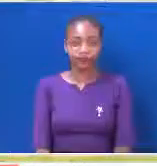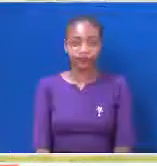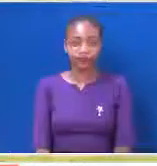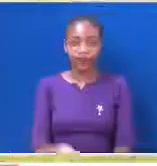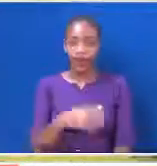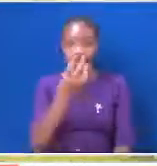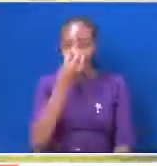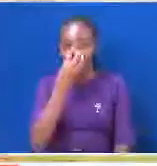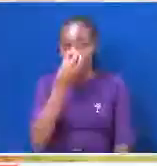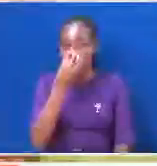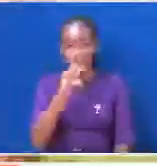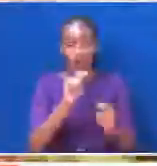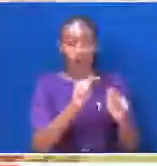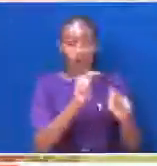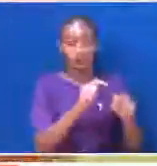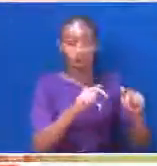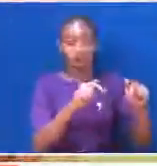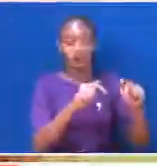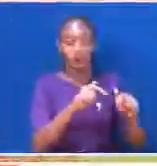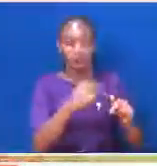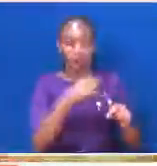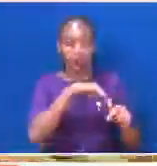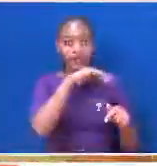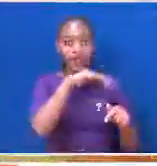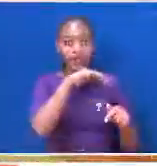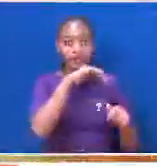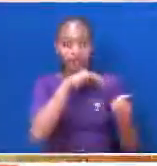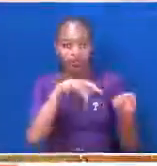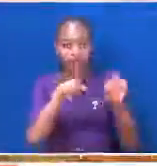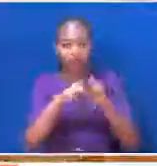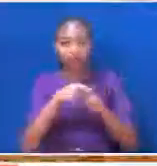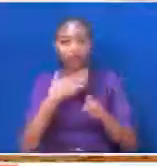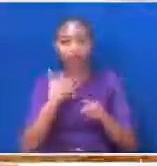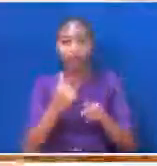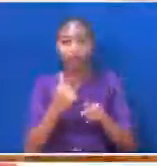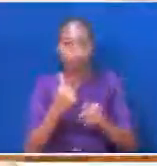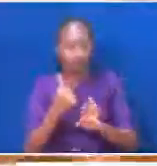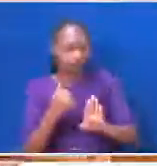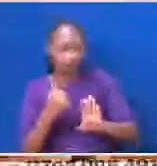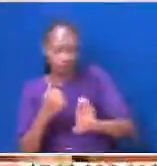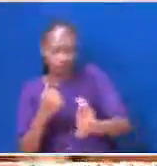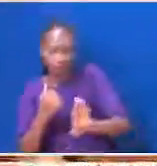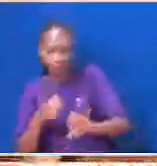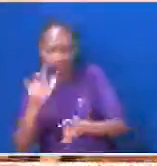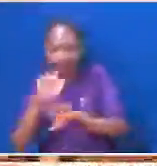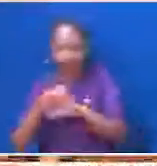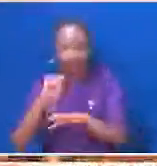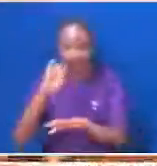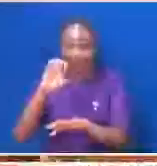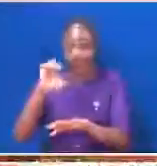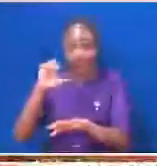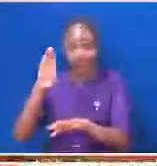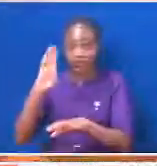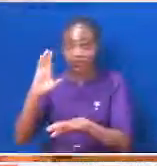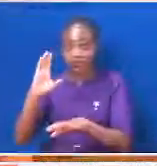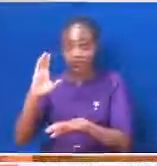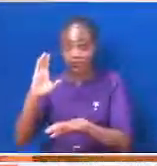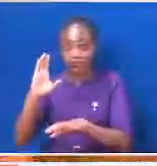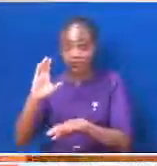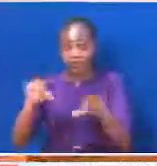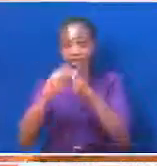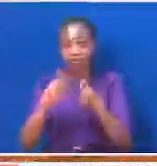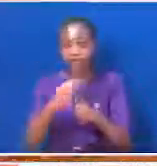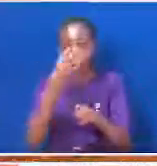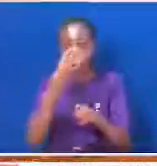ruto amem shutu kinara wa odm raila OD Ina akim Taka kuto gilia tume huru Ya uch agui na mipaka Ya ibc